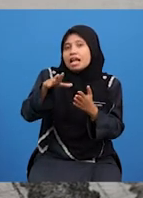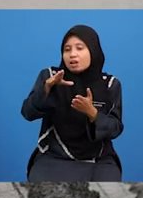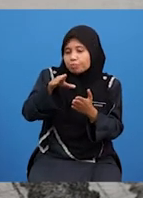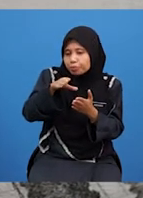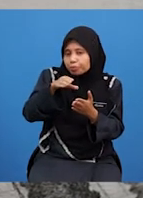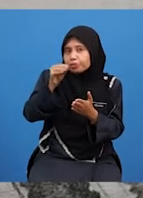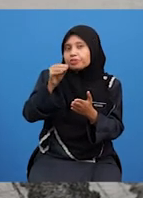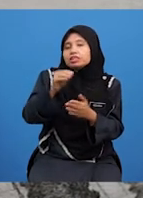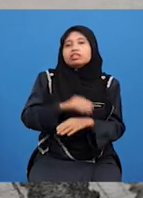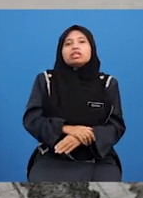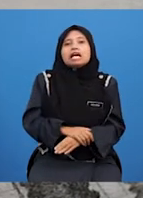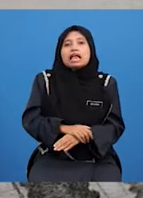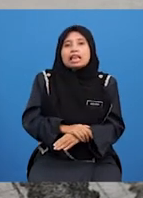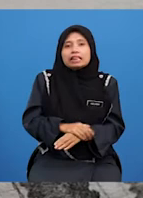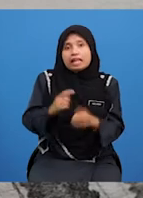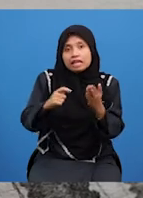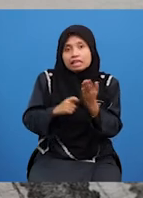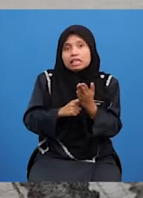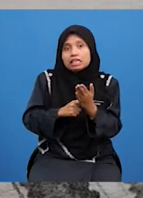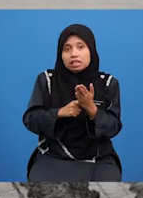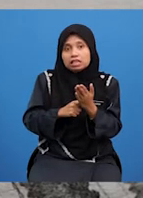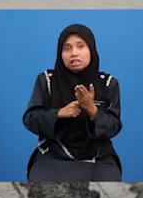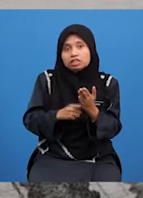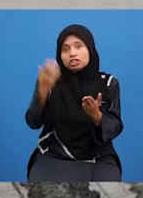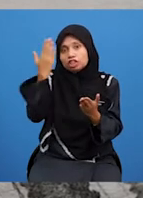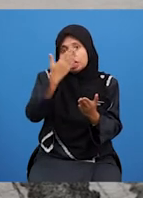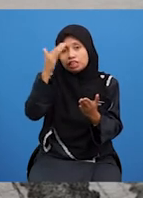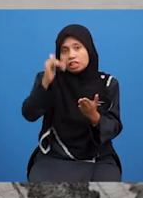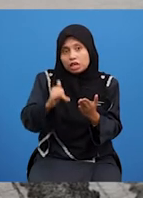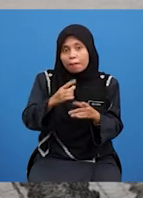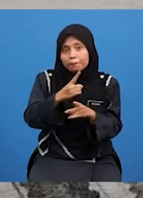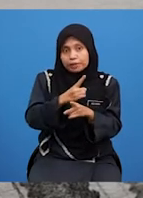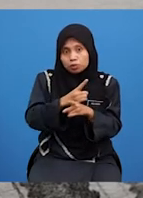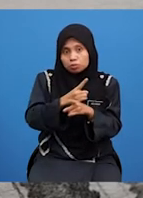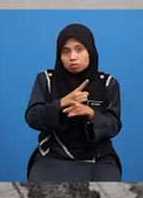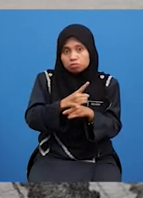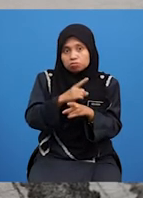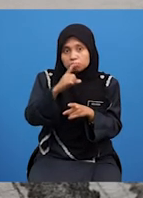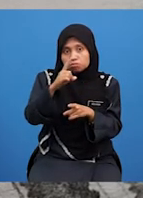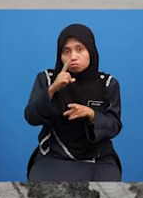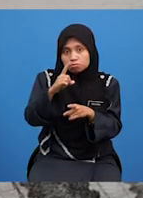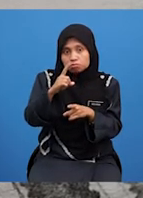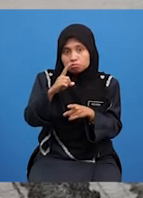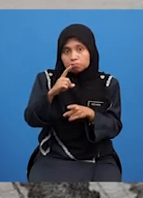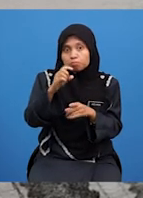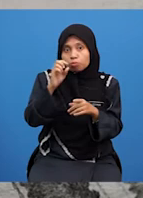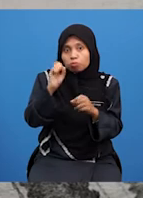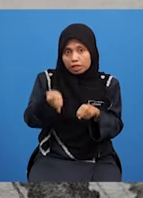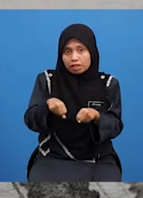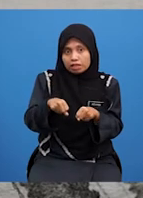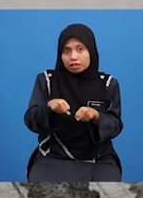betul akan memberi impak pada lukisan supaya objek yang dilukis nampak